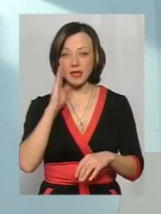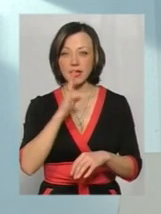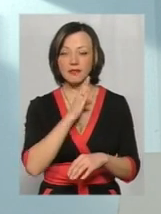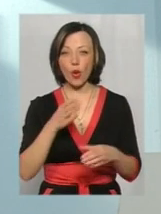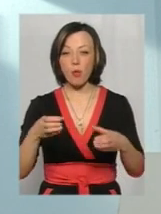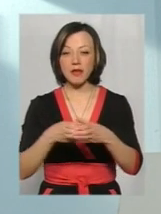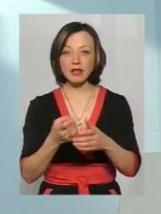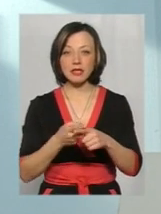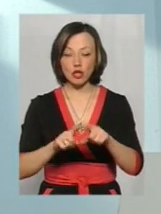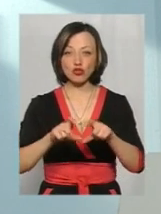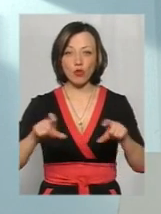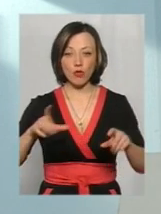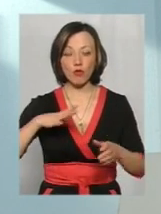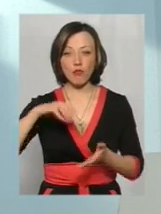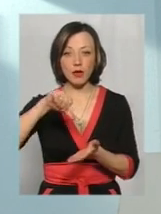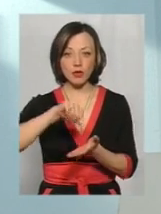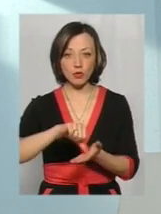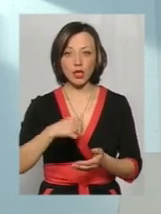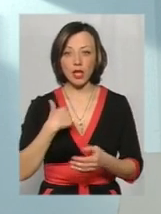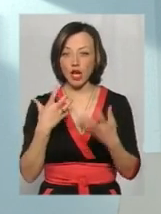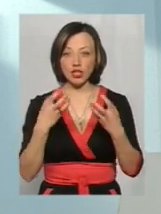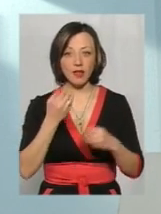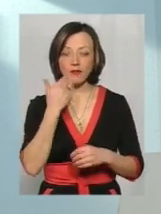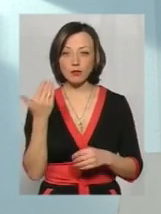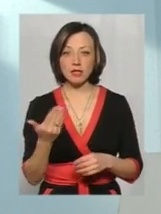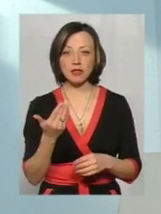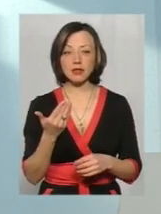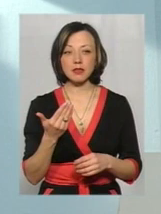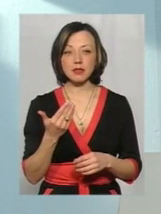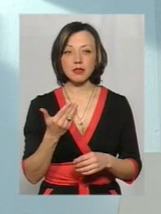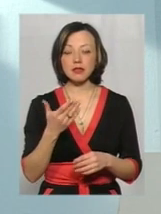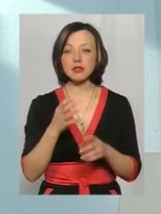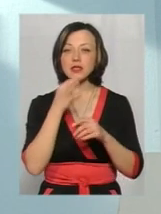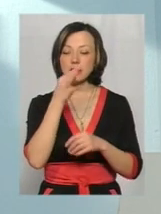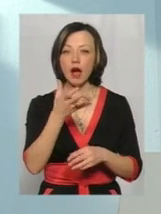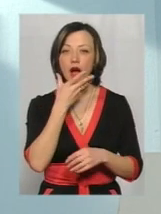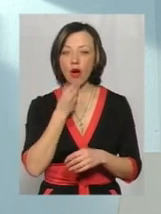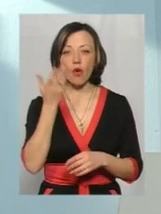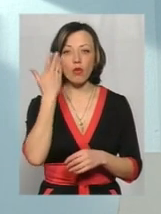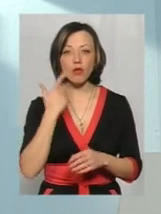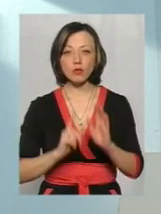школи, який був присутній, коли я ще не виступав, він сказав дуже гарну річ. А коли ми почнемо говорити про